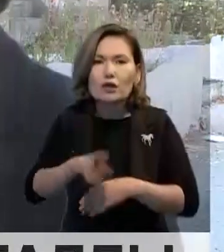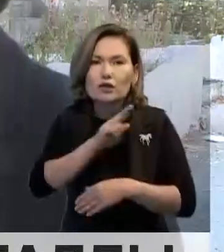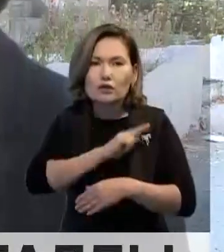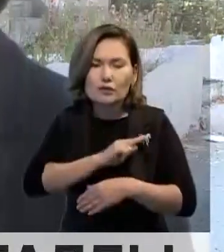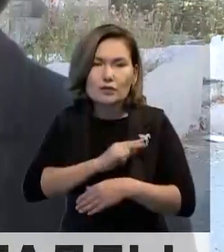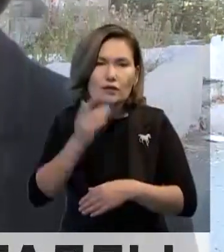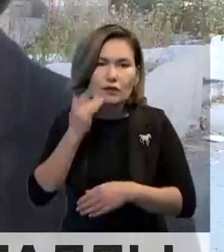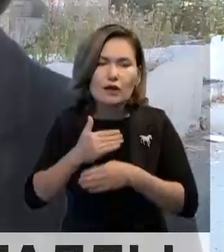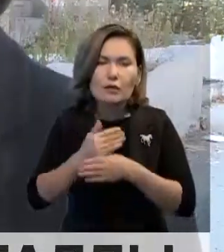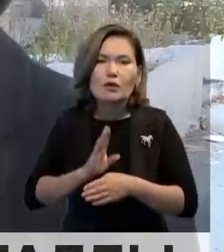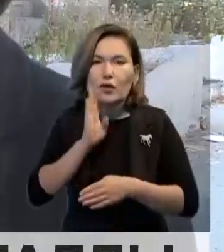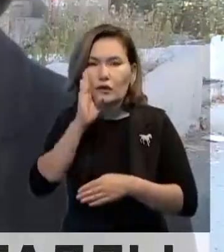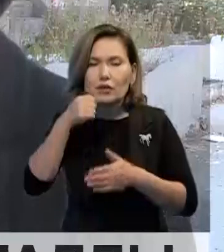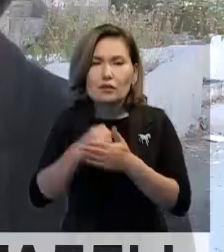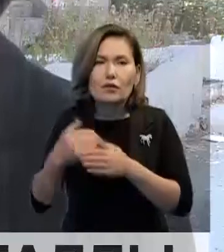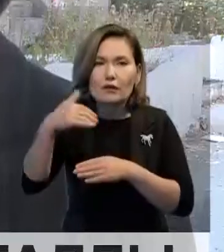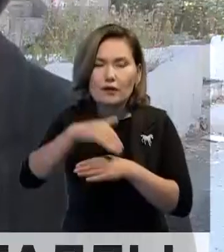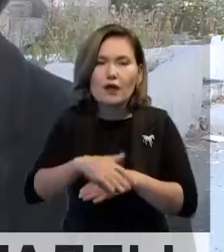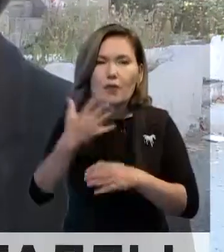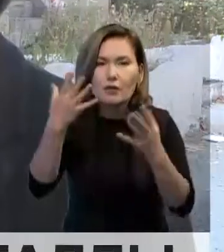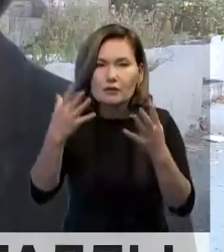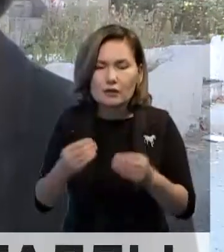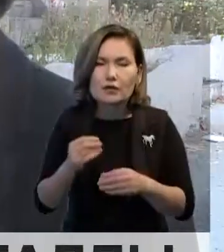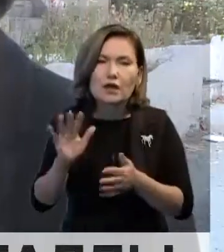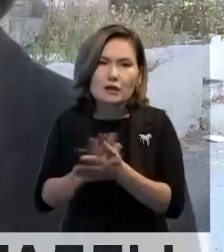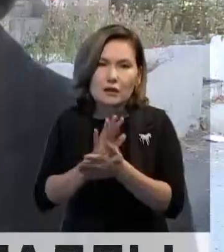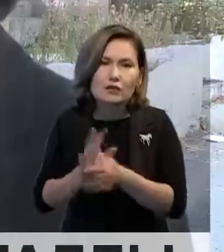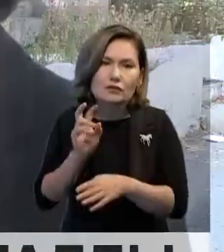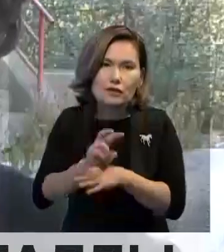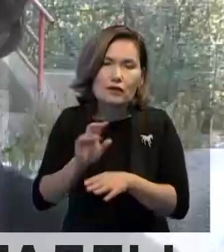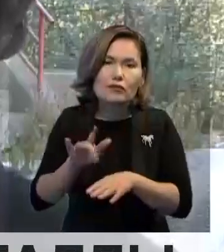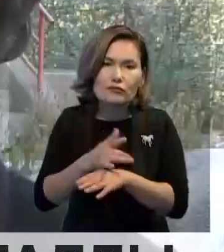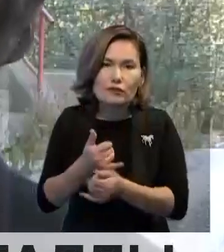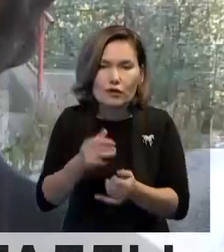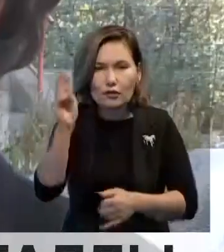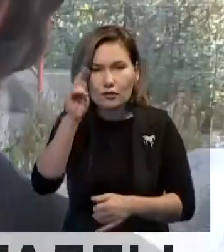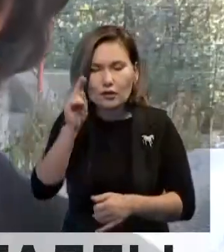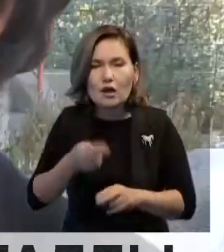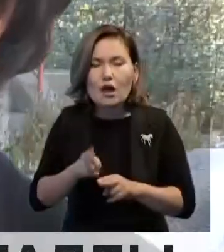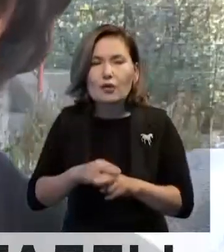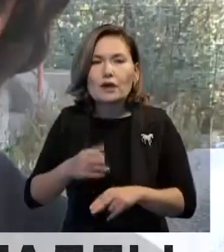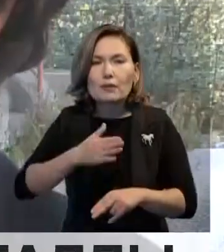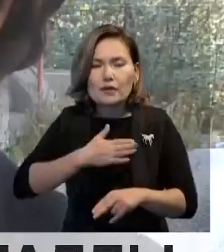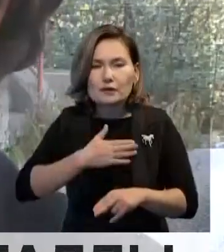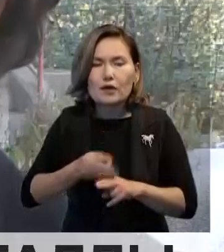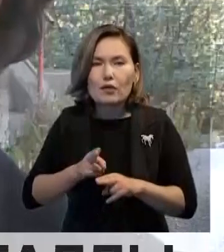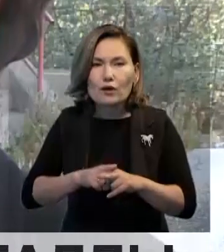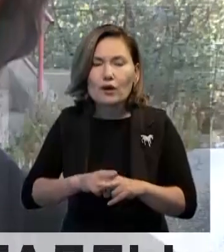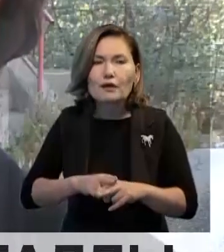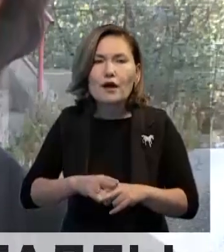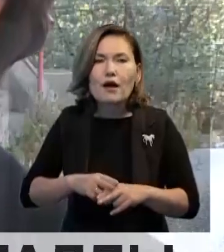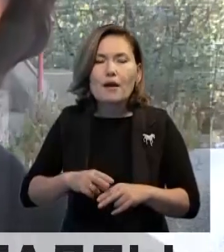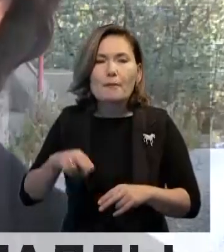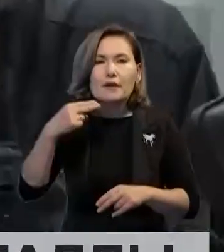Соны таңертеңнен кешке шейін 5 күн бойы соған тегін қызмет көрсетеміз. Соның бүгін кішкентай ғана біздің еңбегімізді бүгін елеп, президент